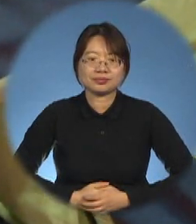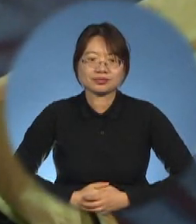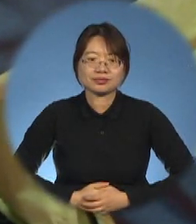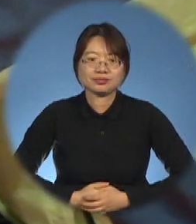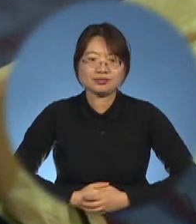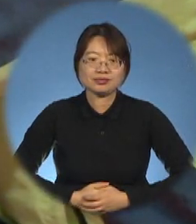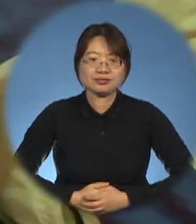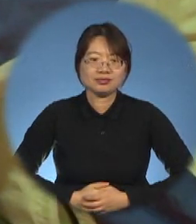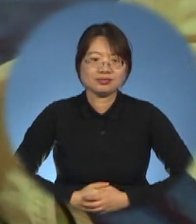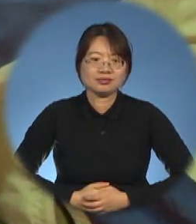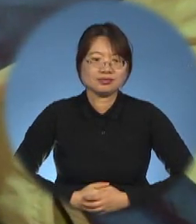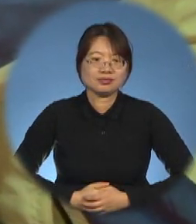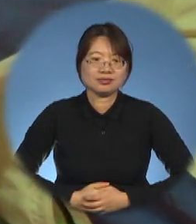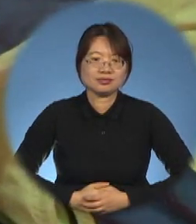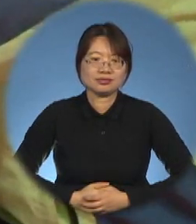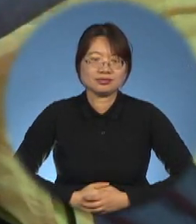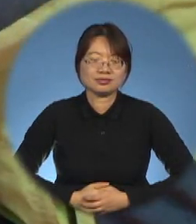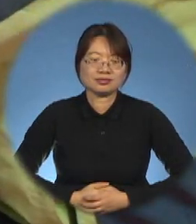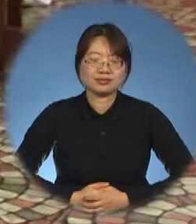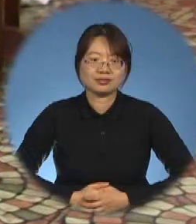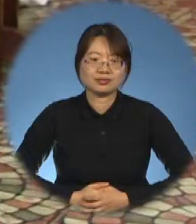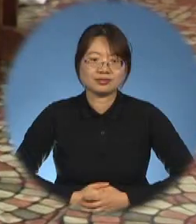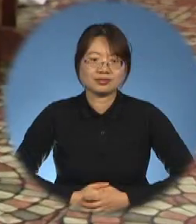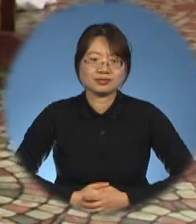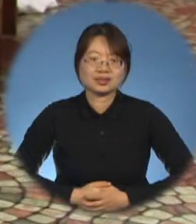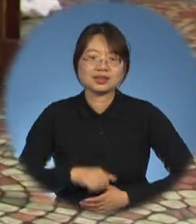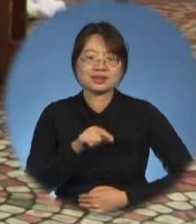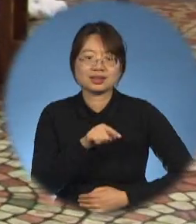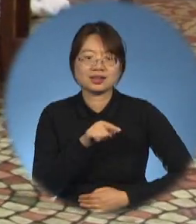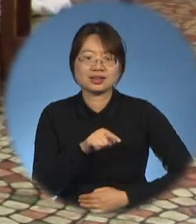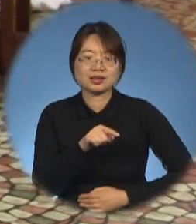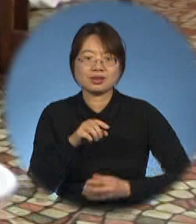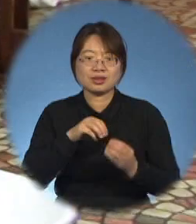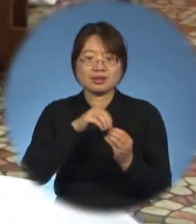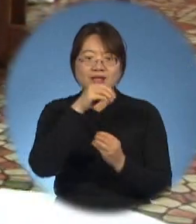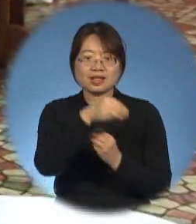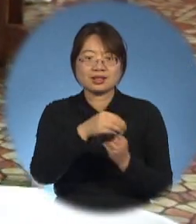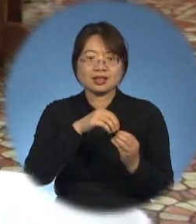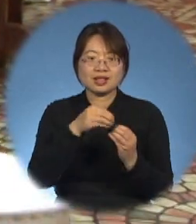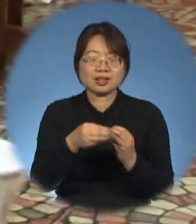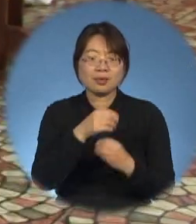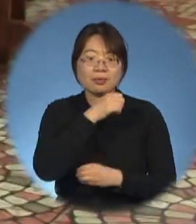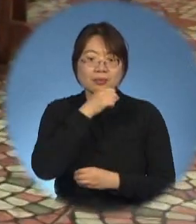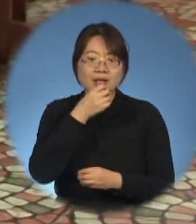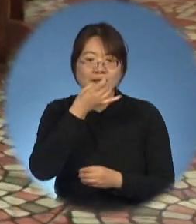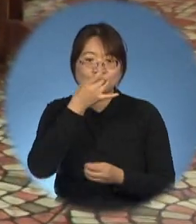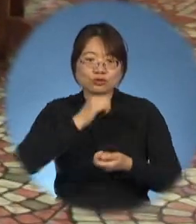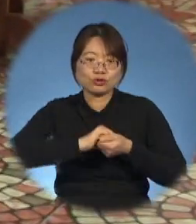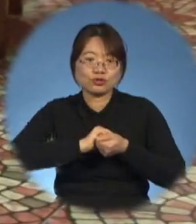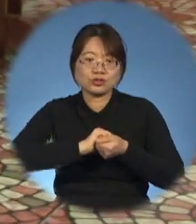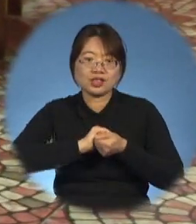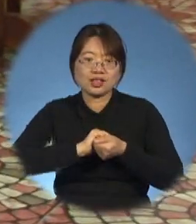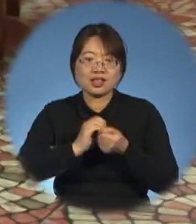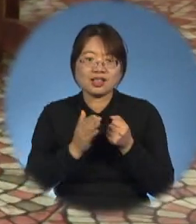딱 맞고 강원에 이 파이와 이게 제 많아 술이요